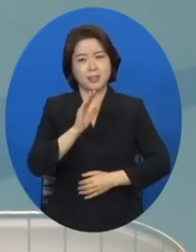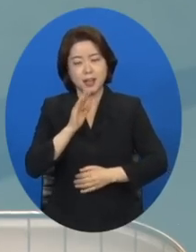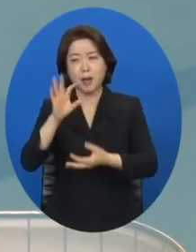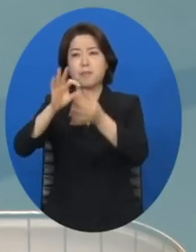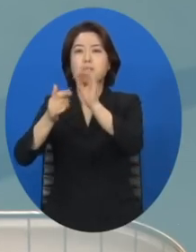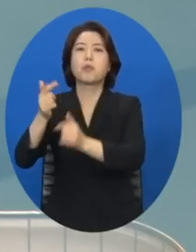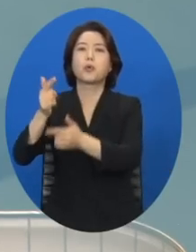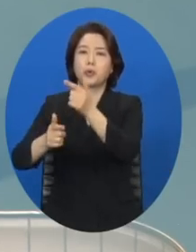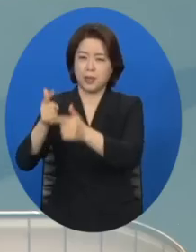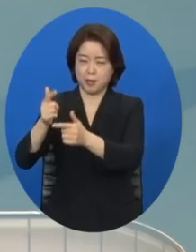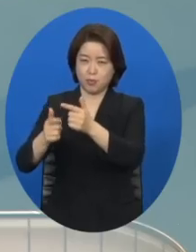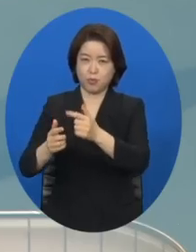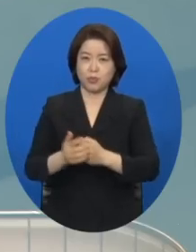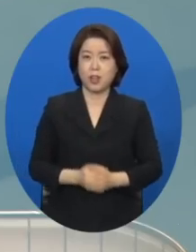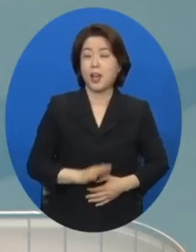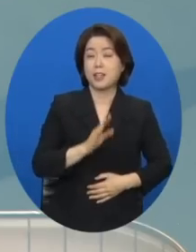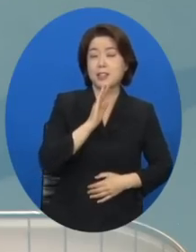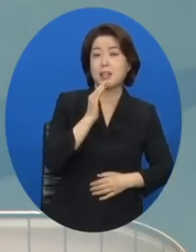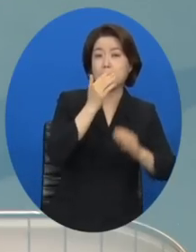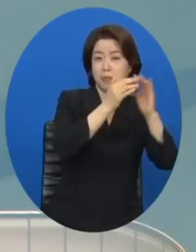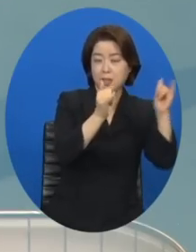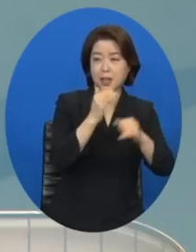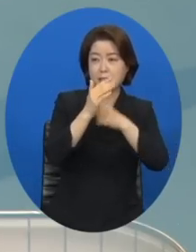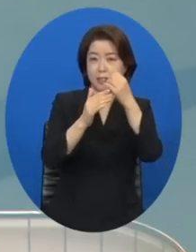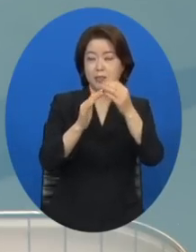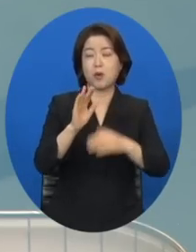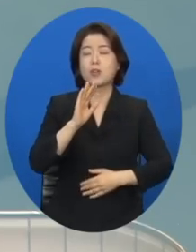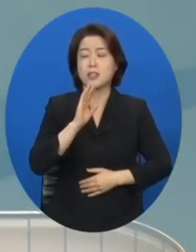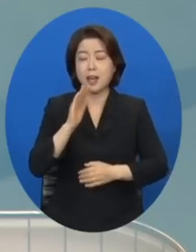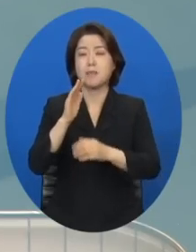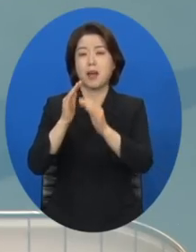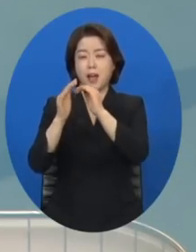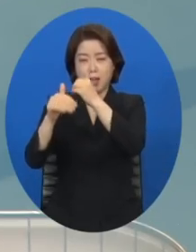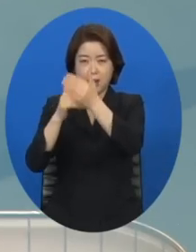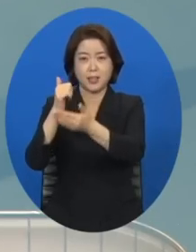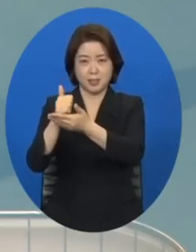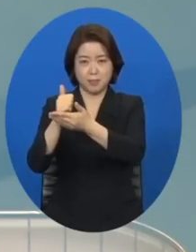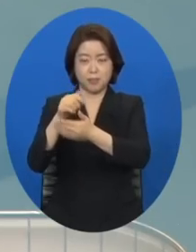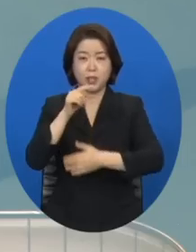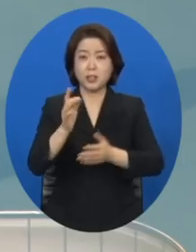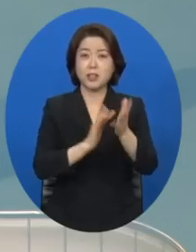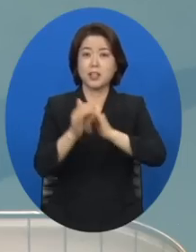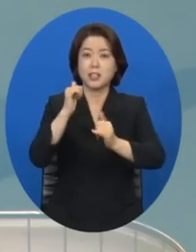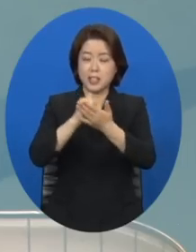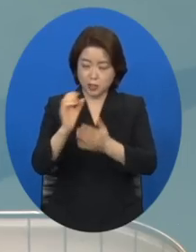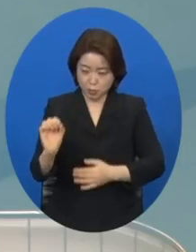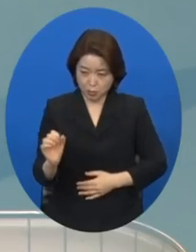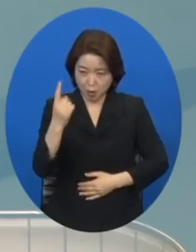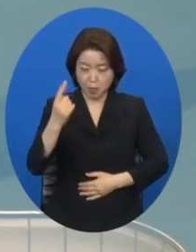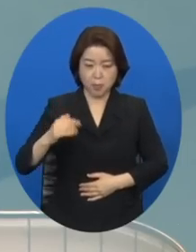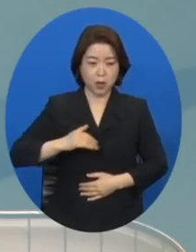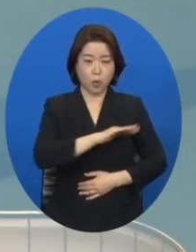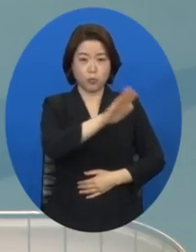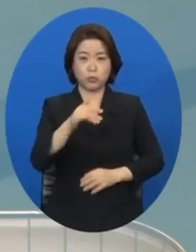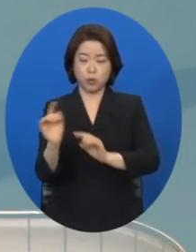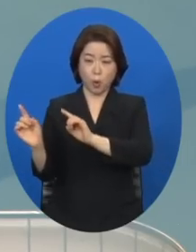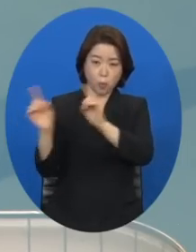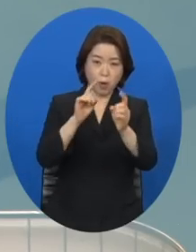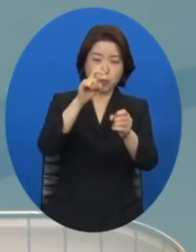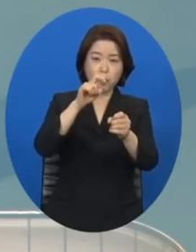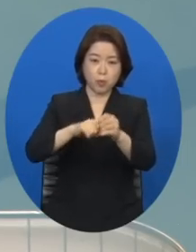나오죠 참가 인간이시고 참 하나님이신 바로 예수님으로 말미암아 우리를 회복시키기 위해